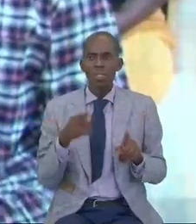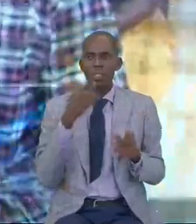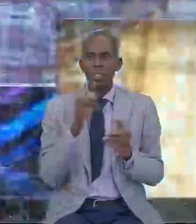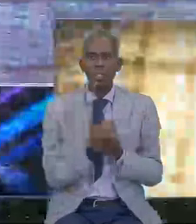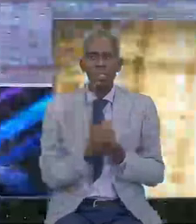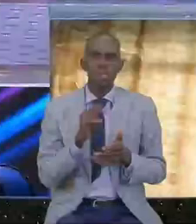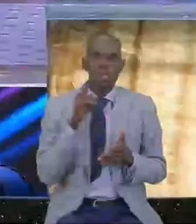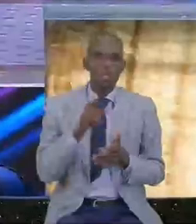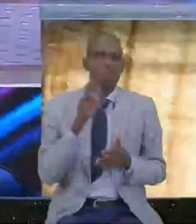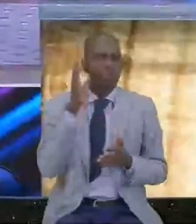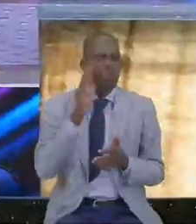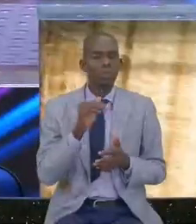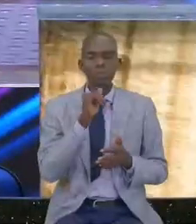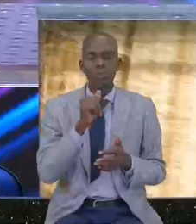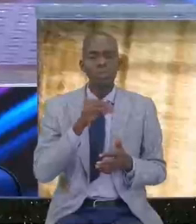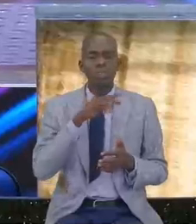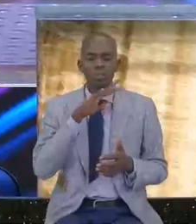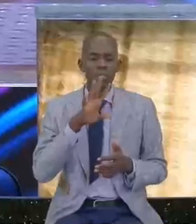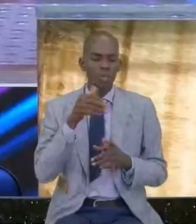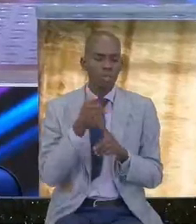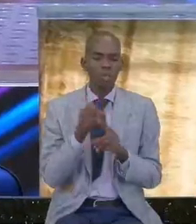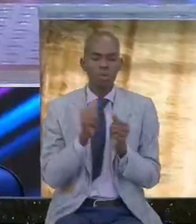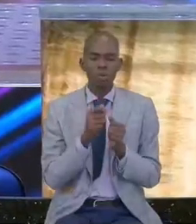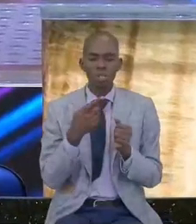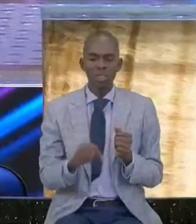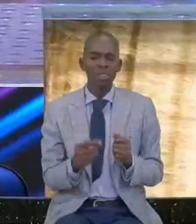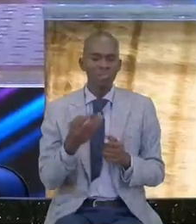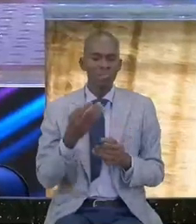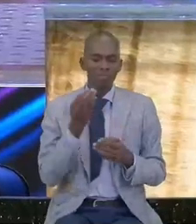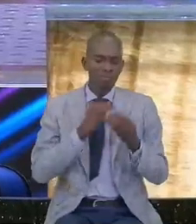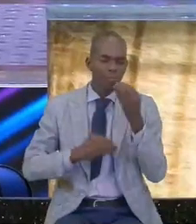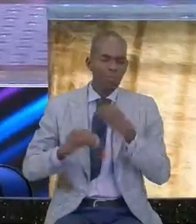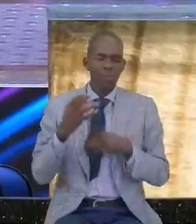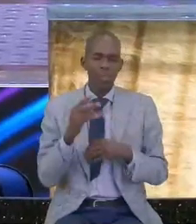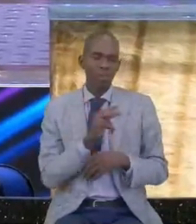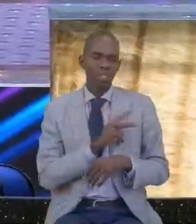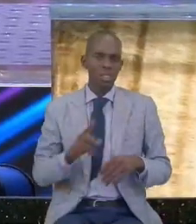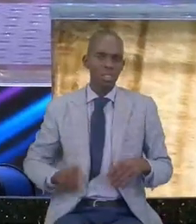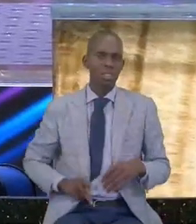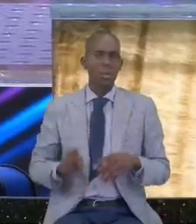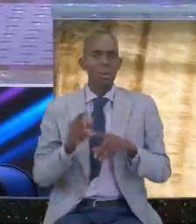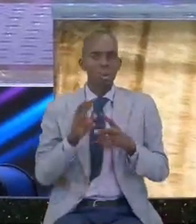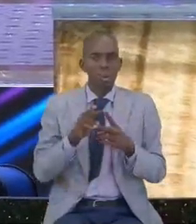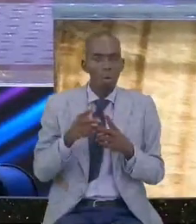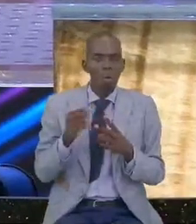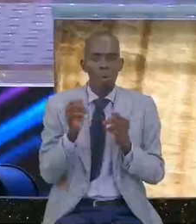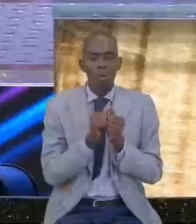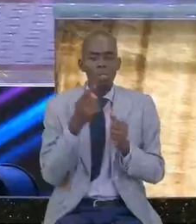se souiller par les mets du roi et par le vin dont le roi